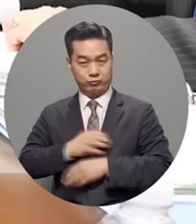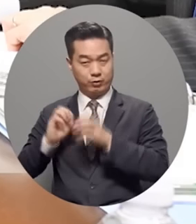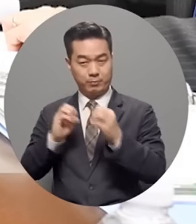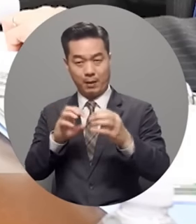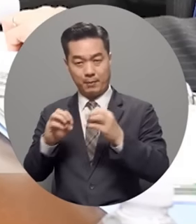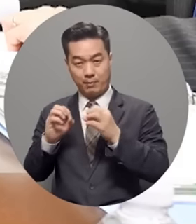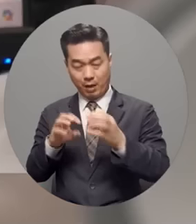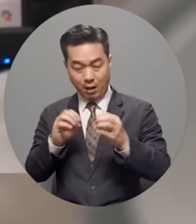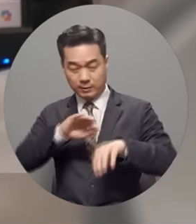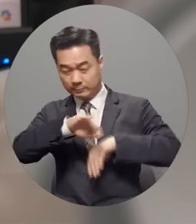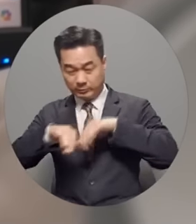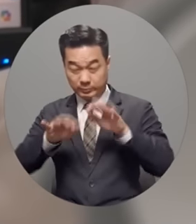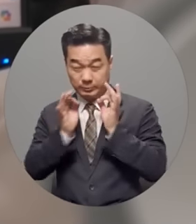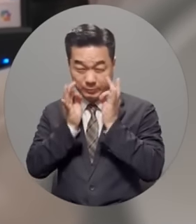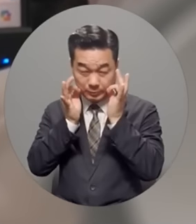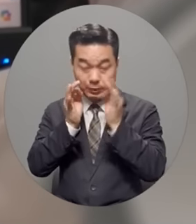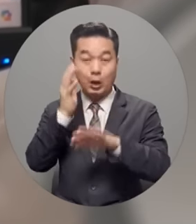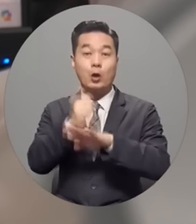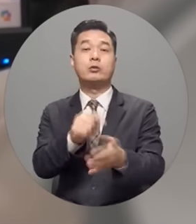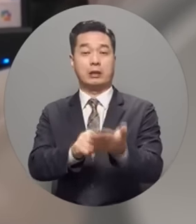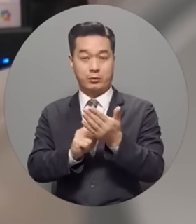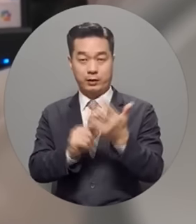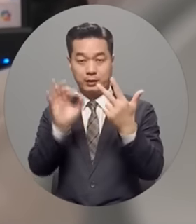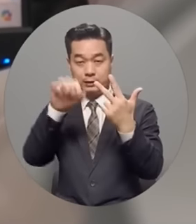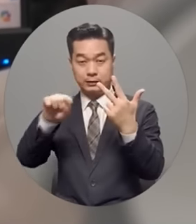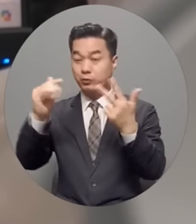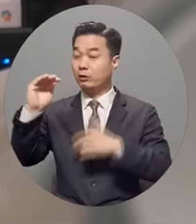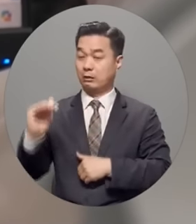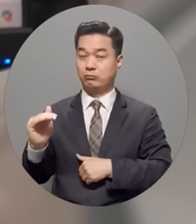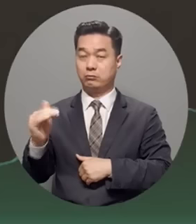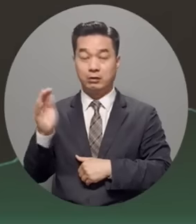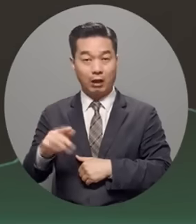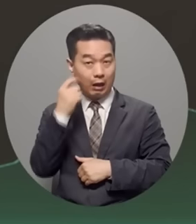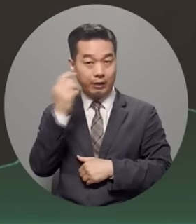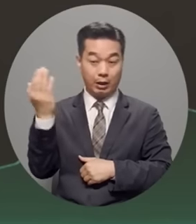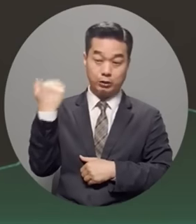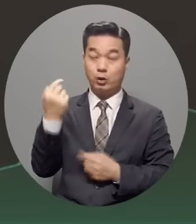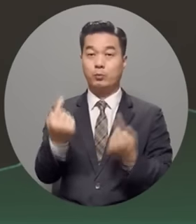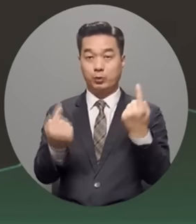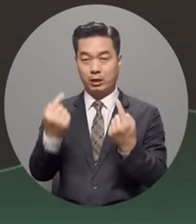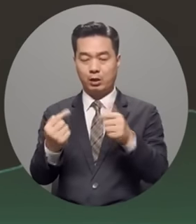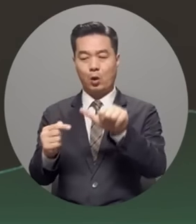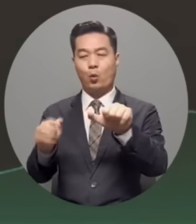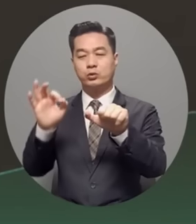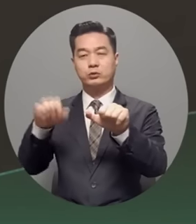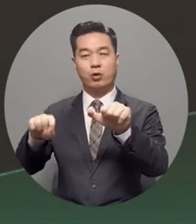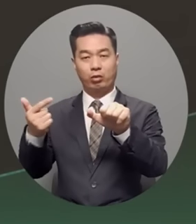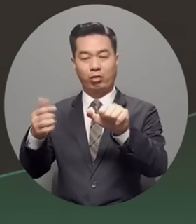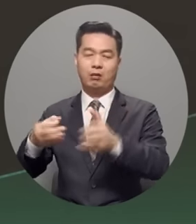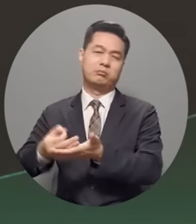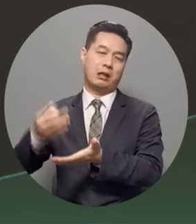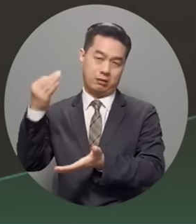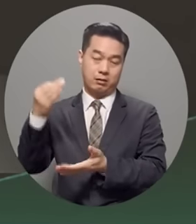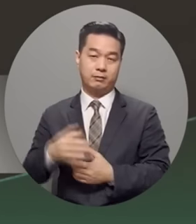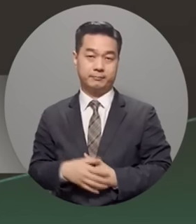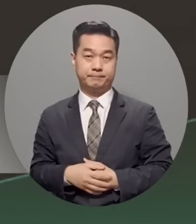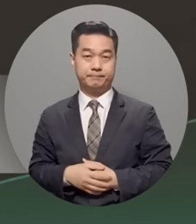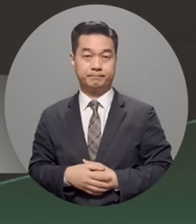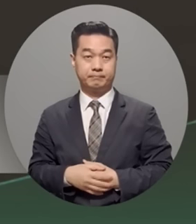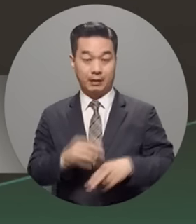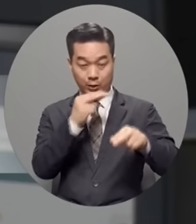구두개입 끝에 나온 결과입니다. 하지만 한 달 전보다는 여전히 50원 이상 높습니다. 국내 원유